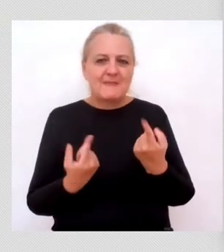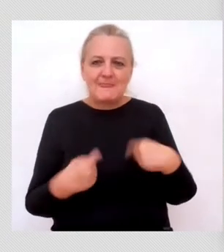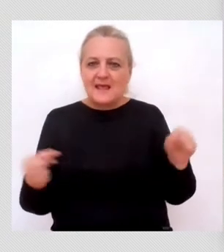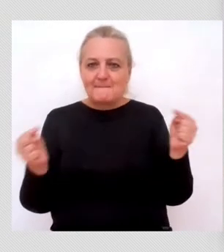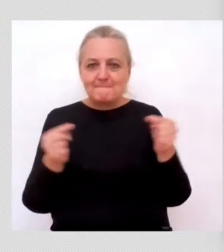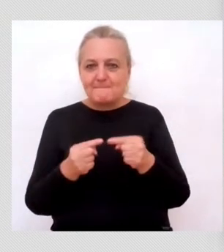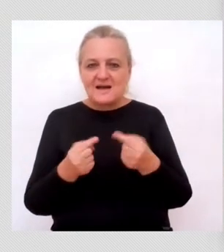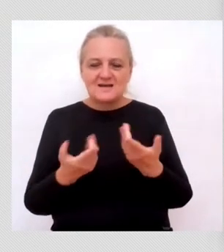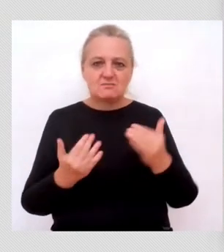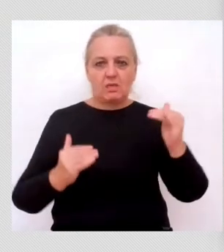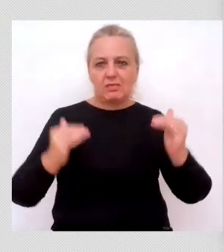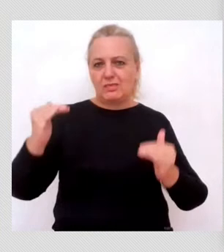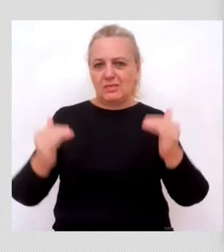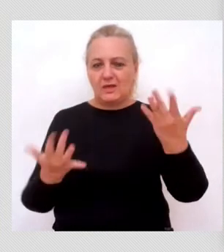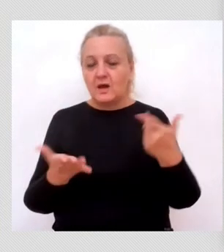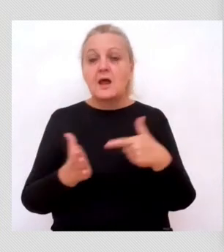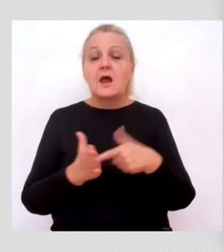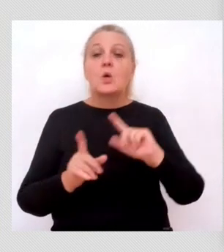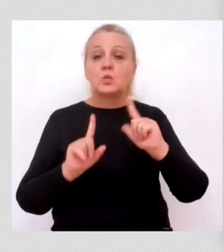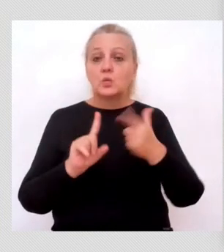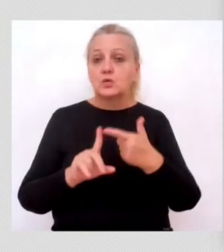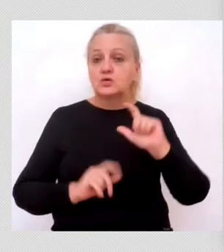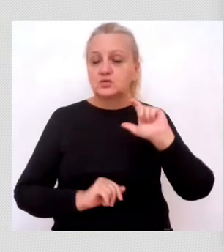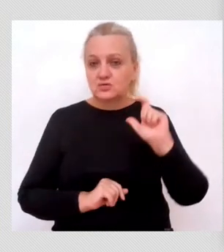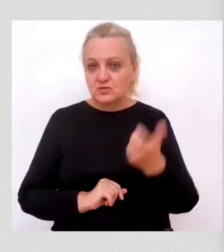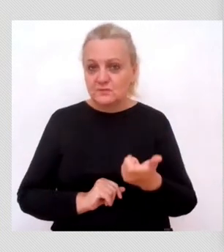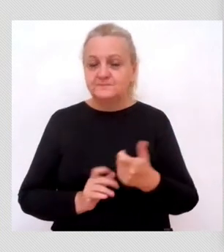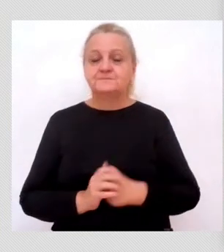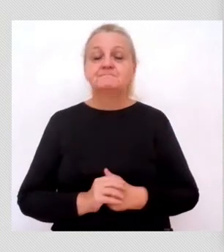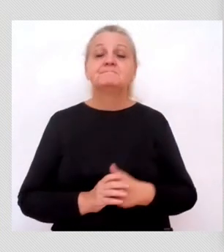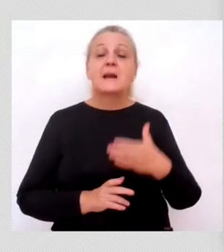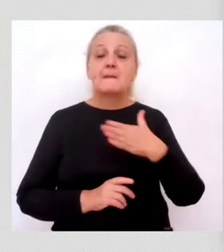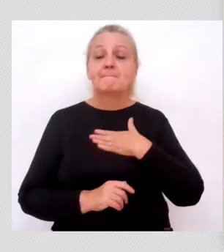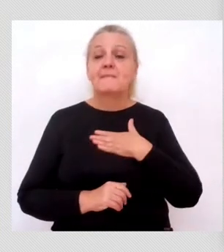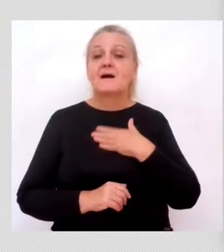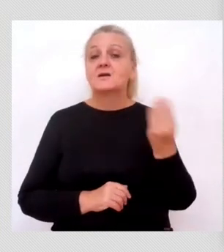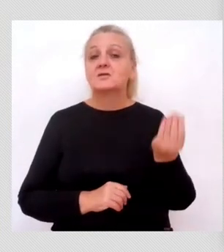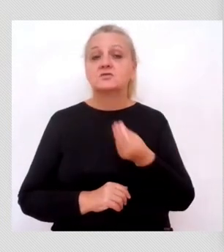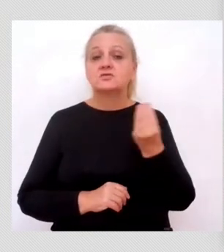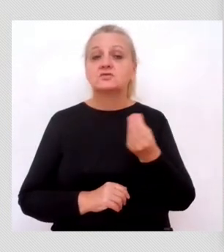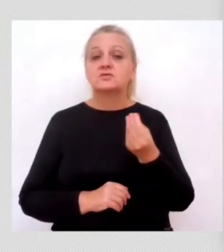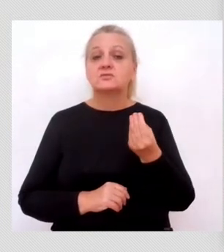i nieproporcjonalne. Z drugiej strony natomiast mamy te,